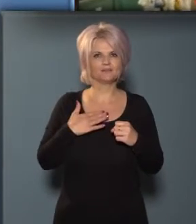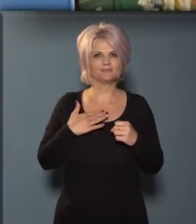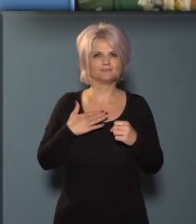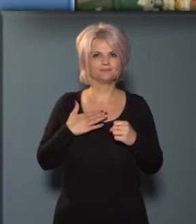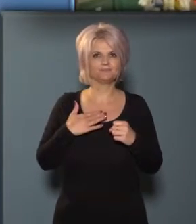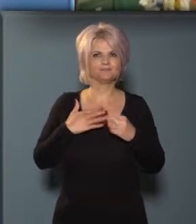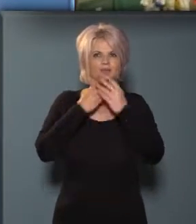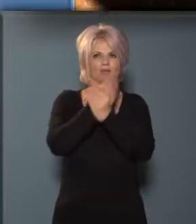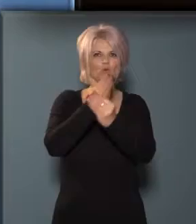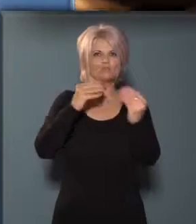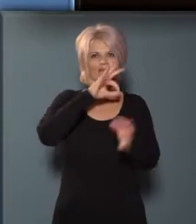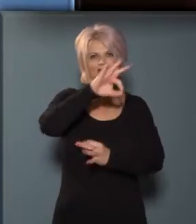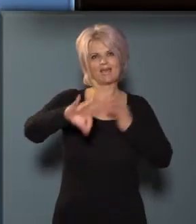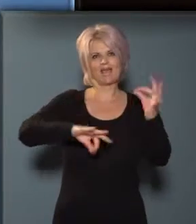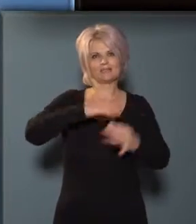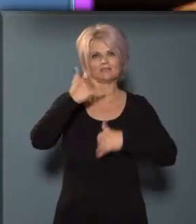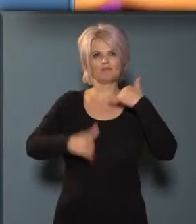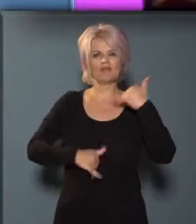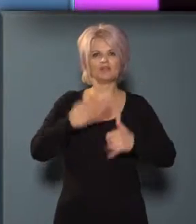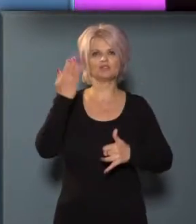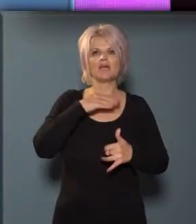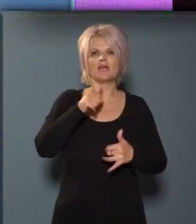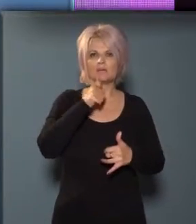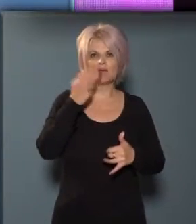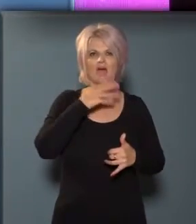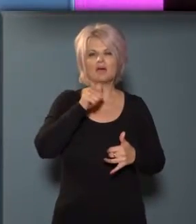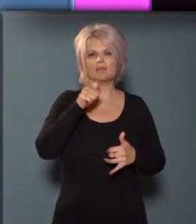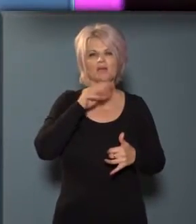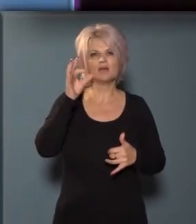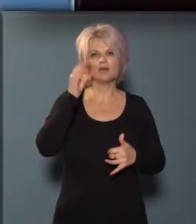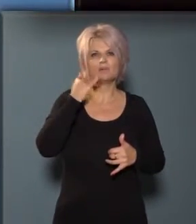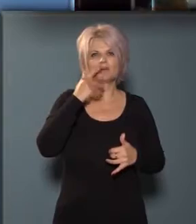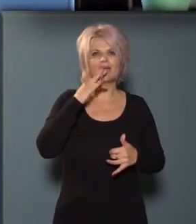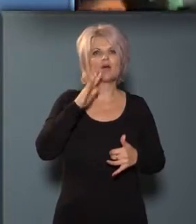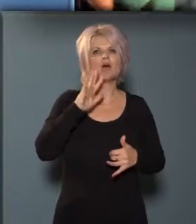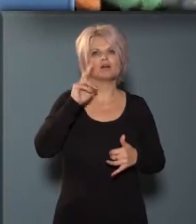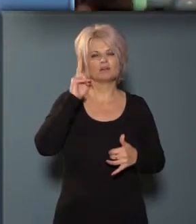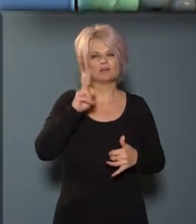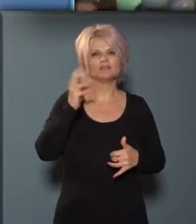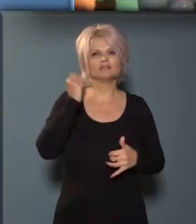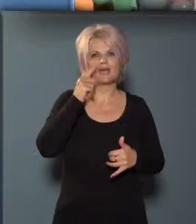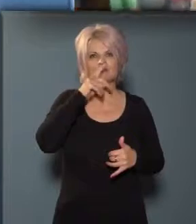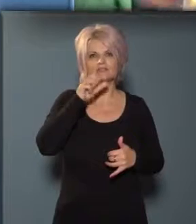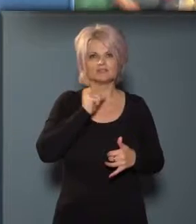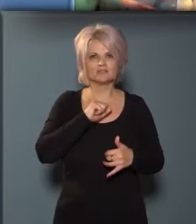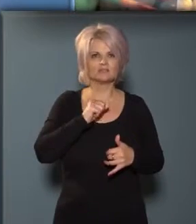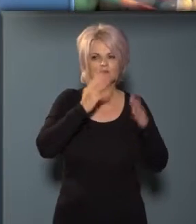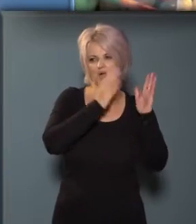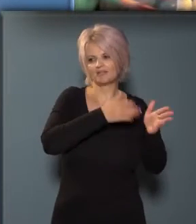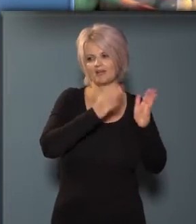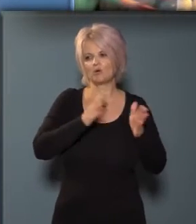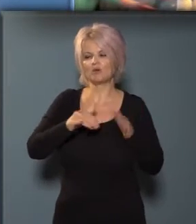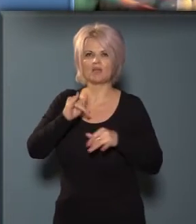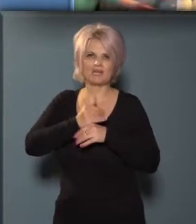a modern táncversenyek. Tehát a hip-hop, a break, dance, ilyen kategóriákban szinte minden hétvégén van